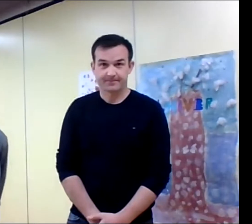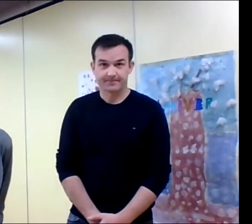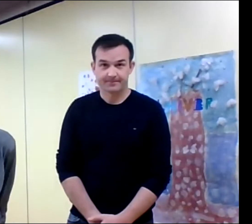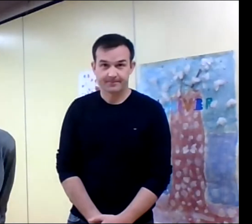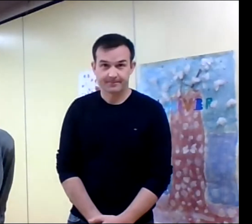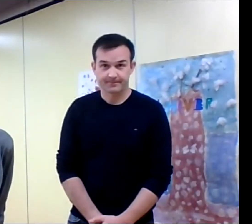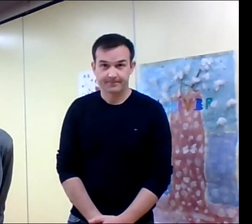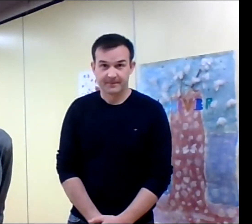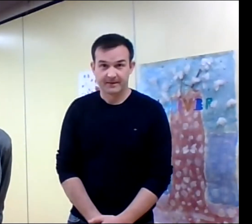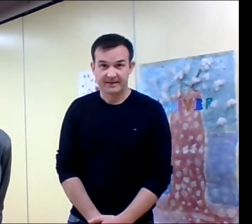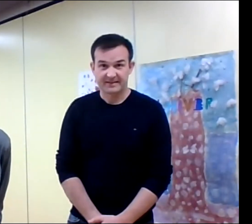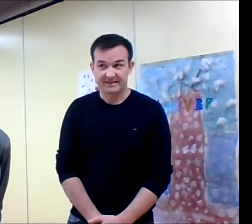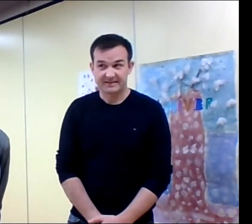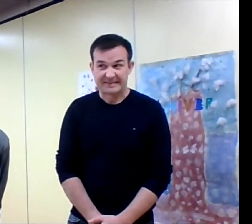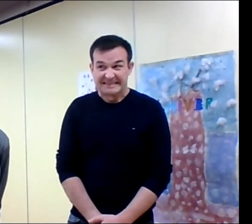as bien étudié?